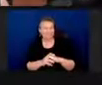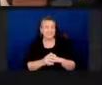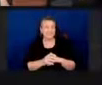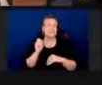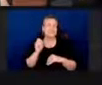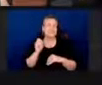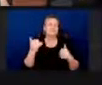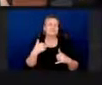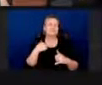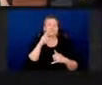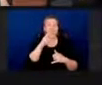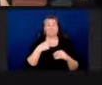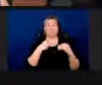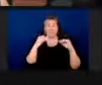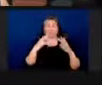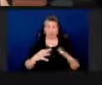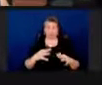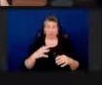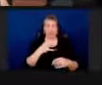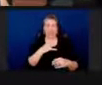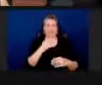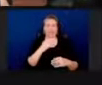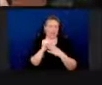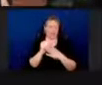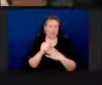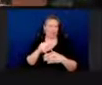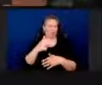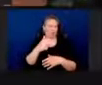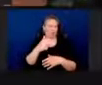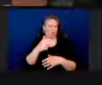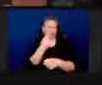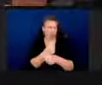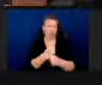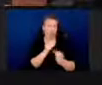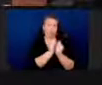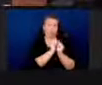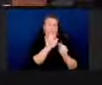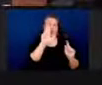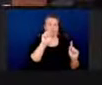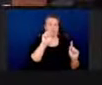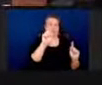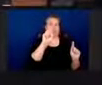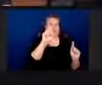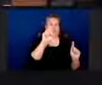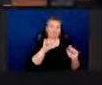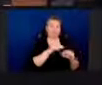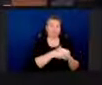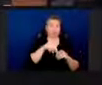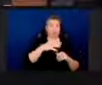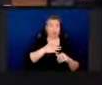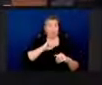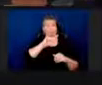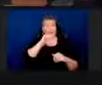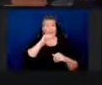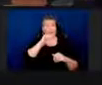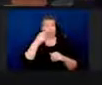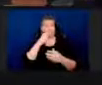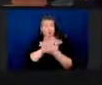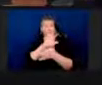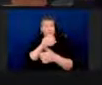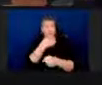أن ننظر إلى الإمكانيات المتاحة أو النظر إلى إمكانيات